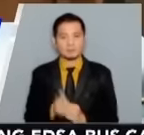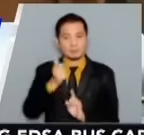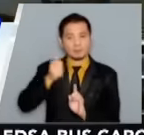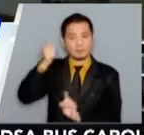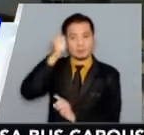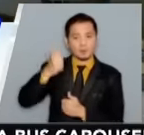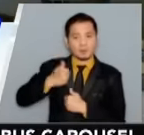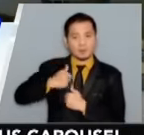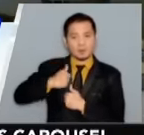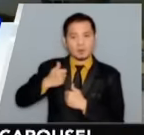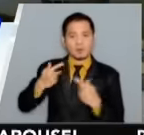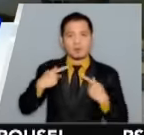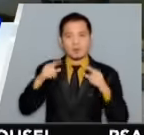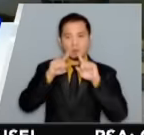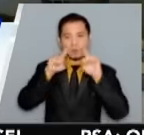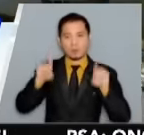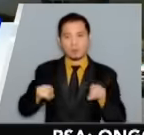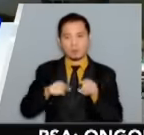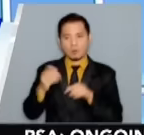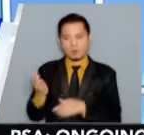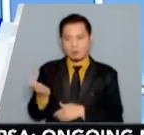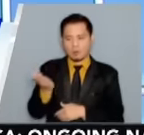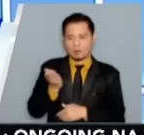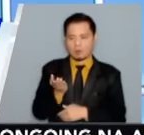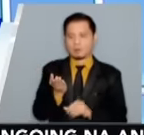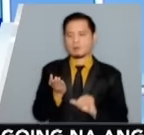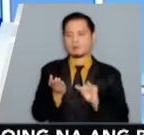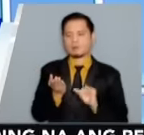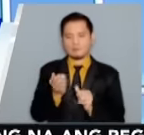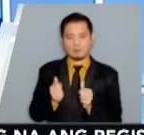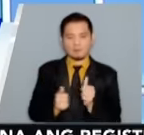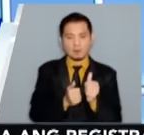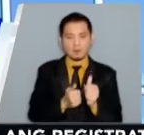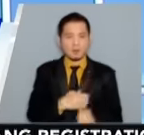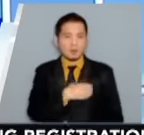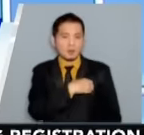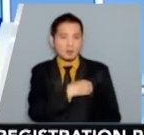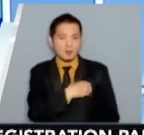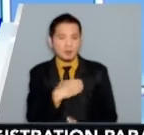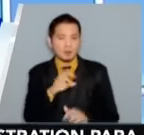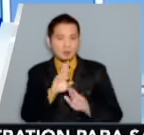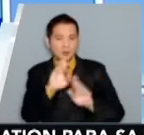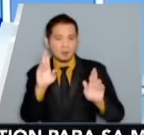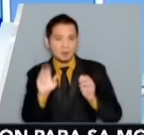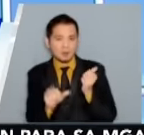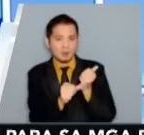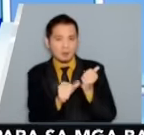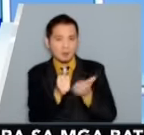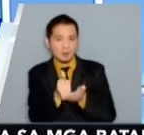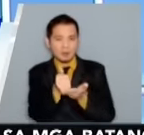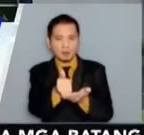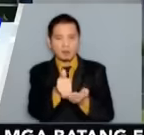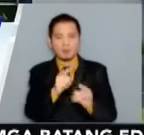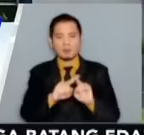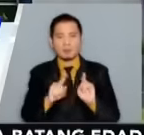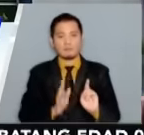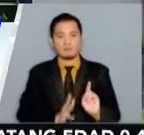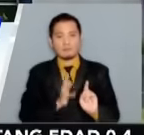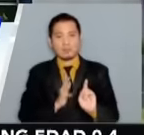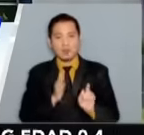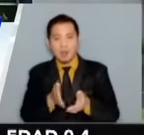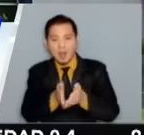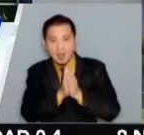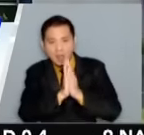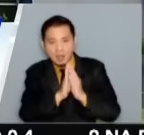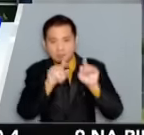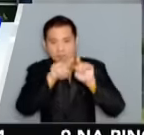order. Dati nang sinabi ng PNP na handa silang magbigay ng assistance, pero wala para opisyal na request para rito.